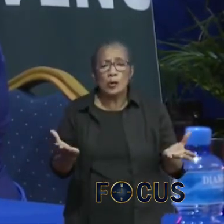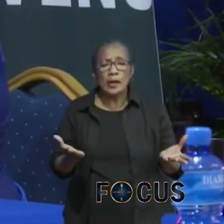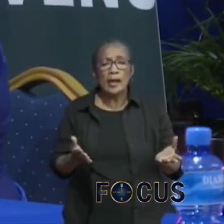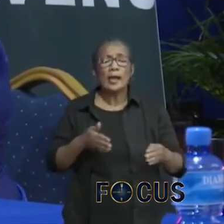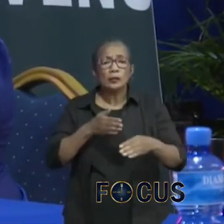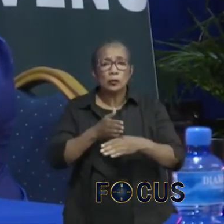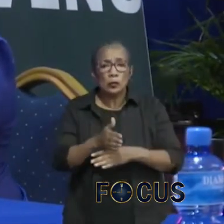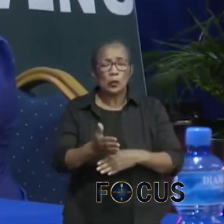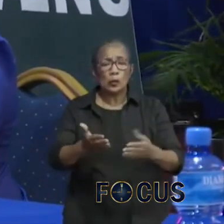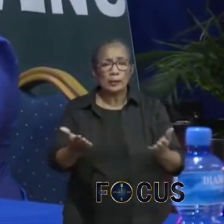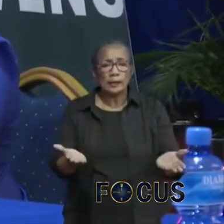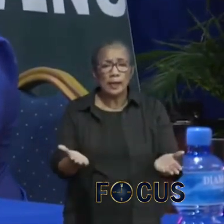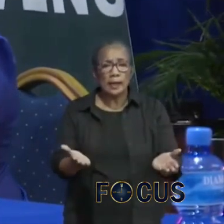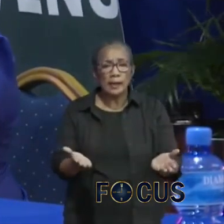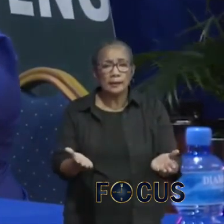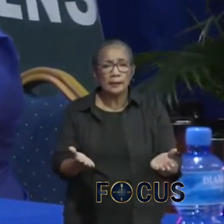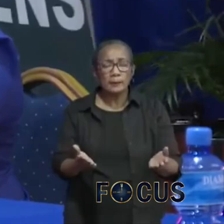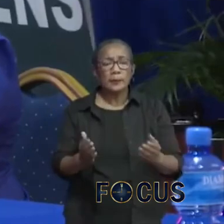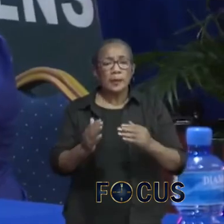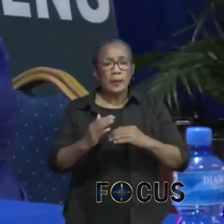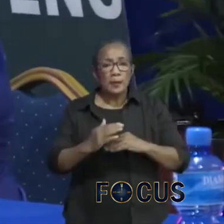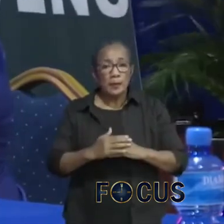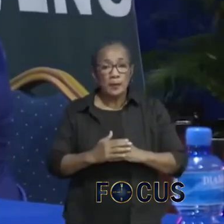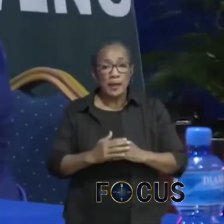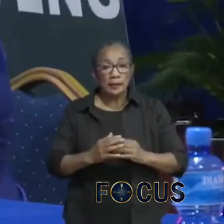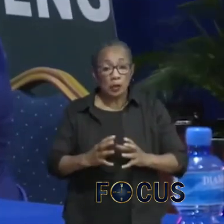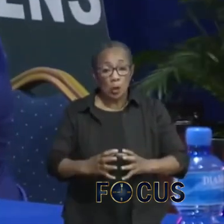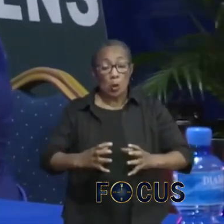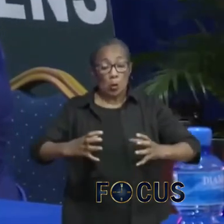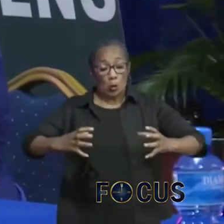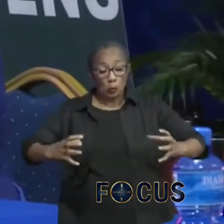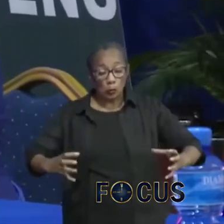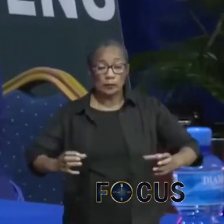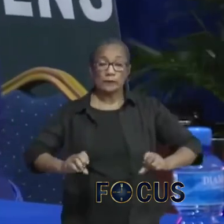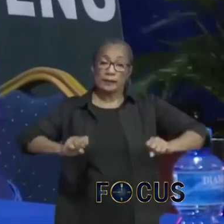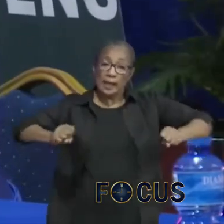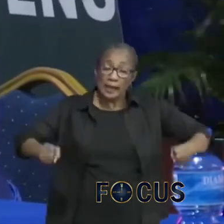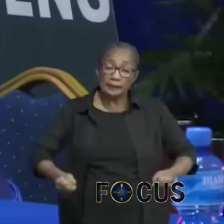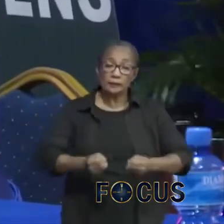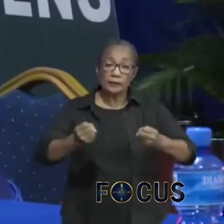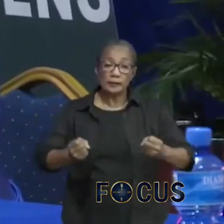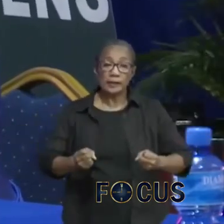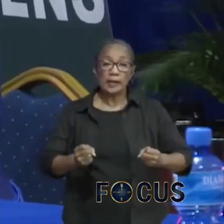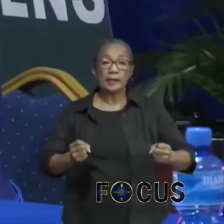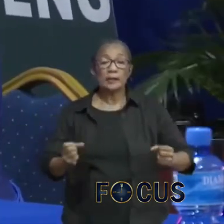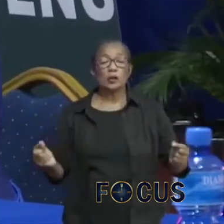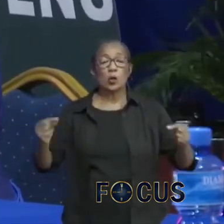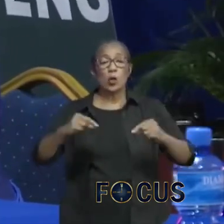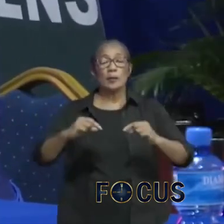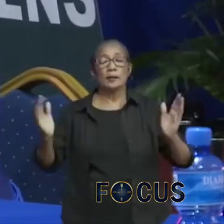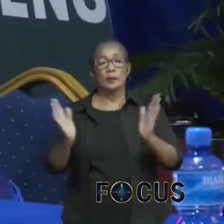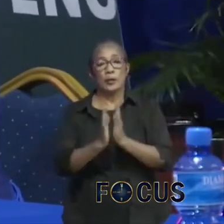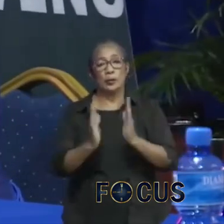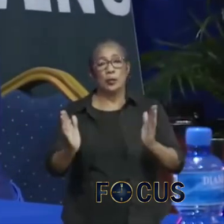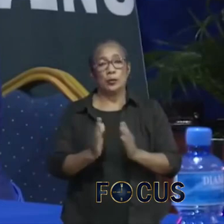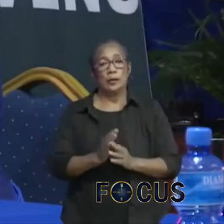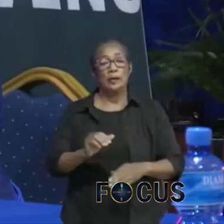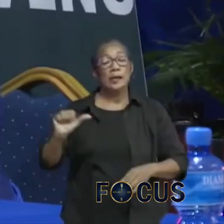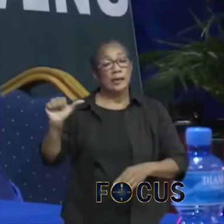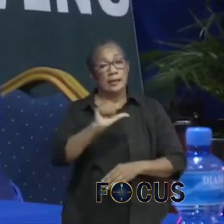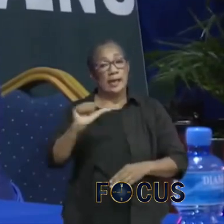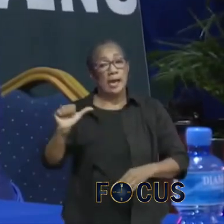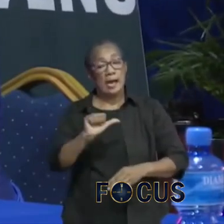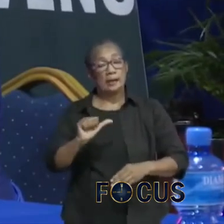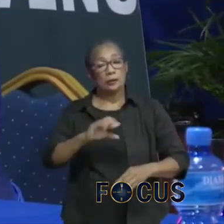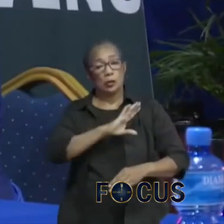met de grootte van hun activiteiten de komende periode. Een andere bespreking die we